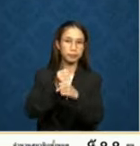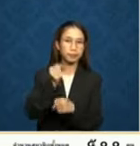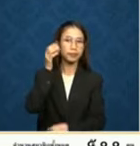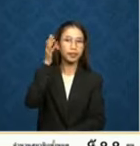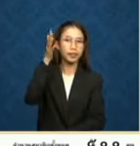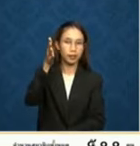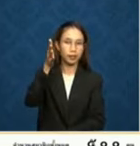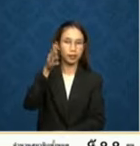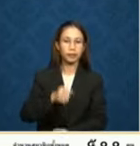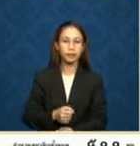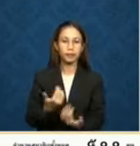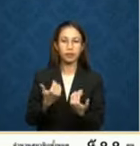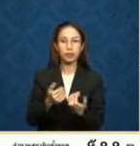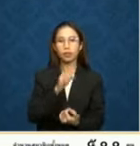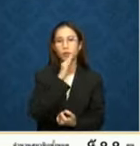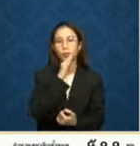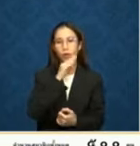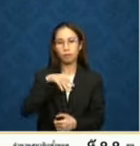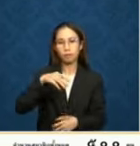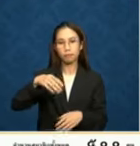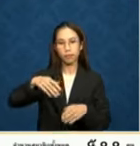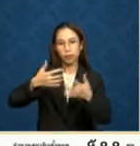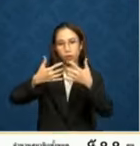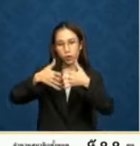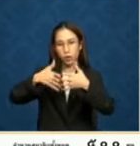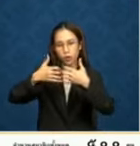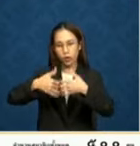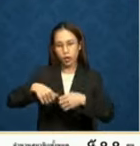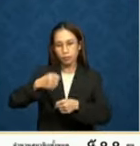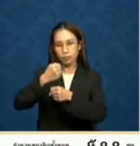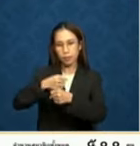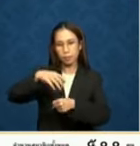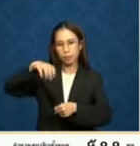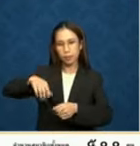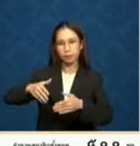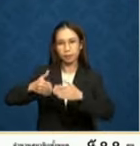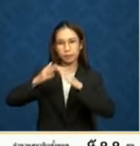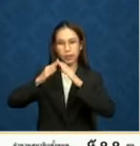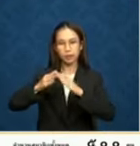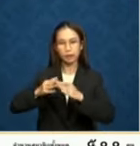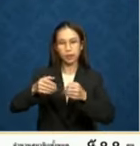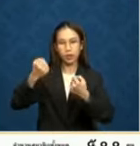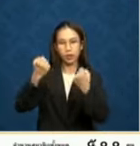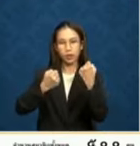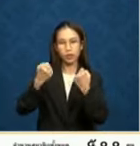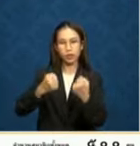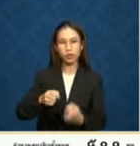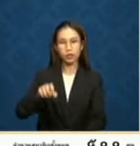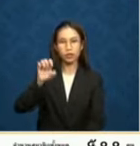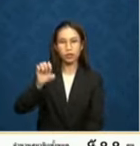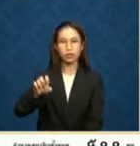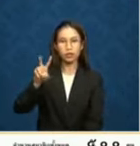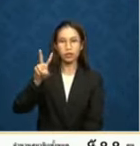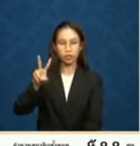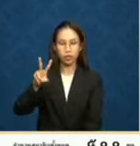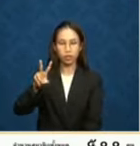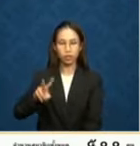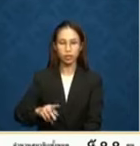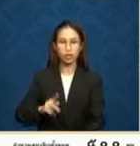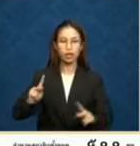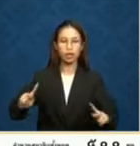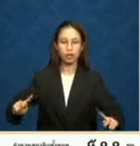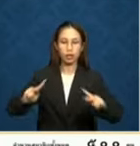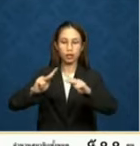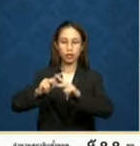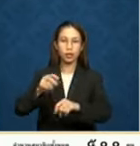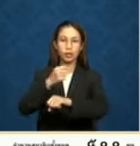เมื่อมีการตั้งโงงานและผลิยนต์ยนต์ EV ในประเทศไยกระสวงแงงานเราก็สา